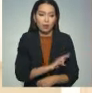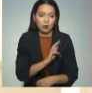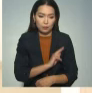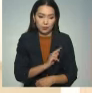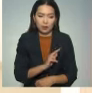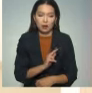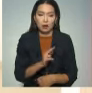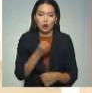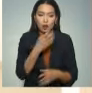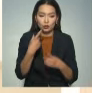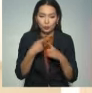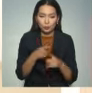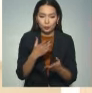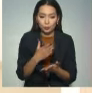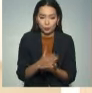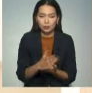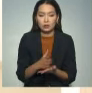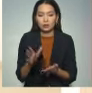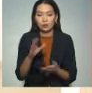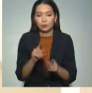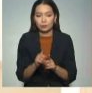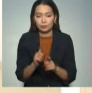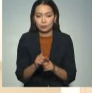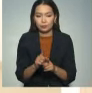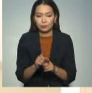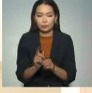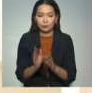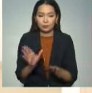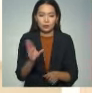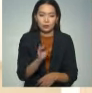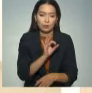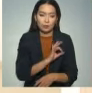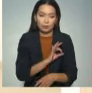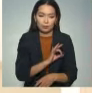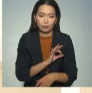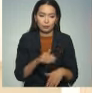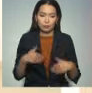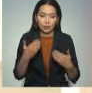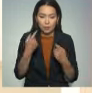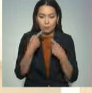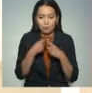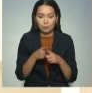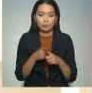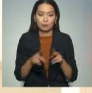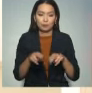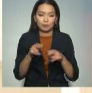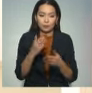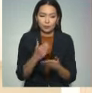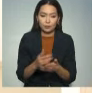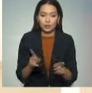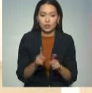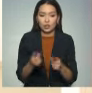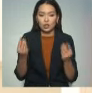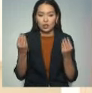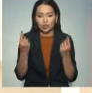хороший механизм государственно-частного партнерства. И, воспользуясь этим механизмом, построили вот такой